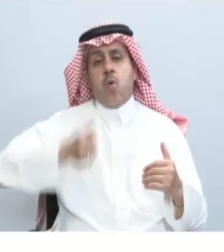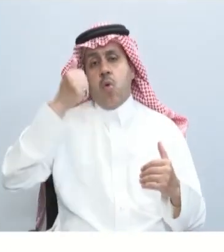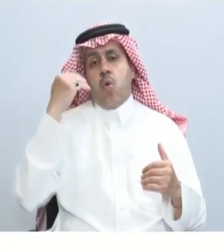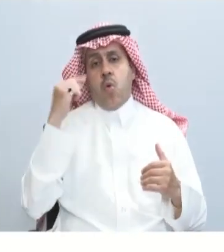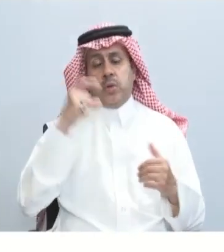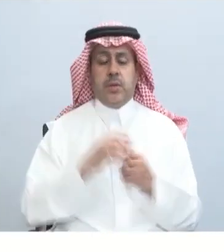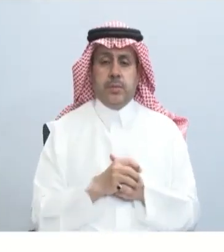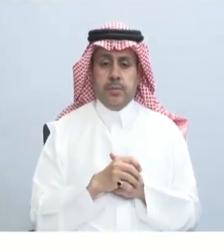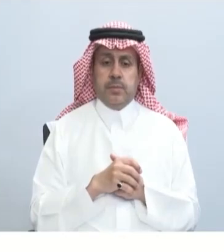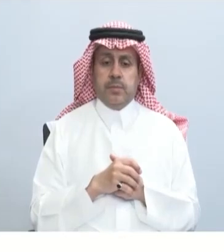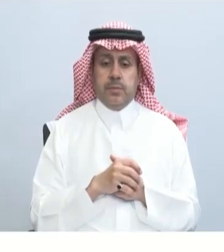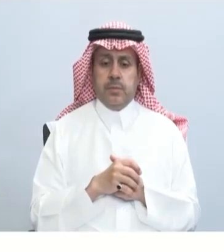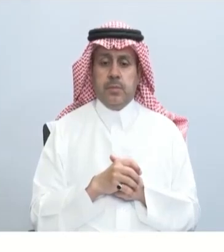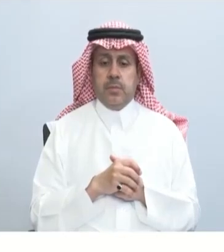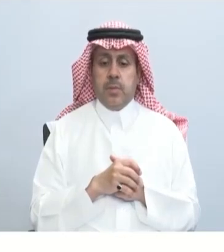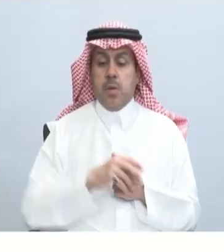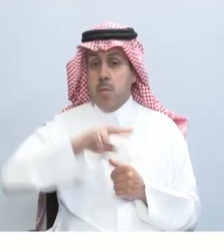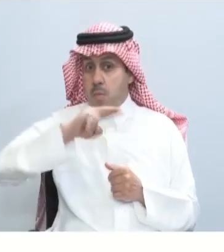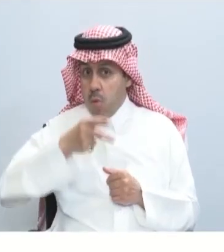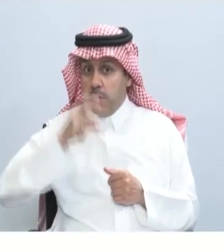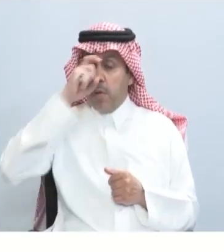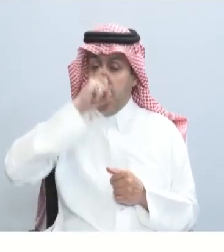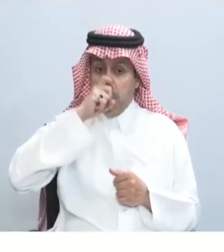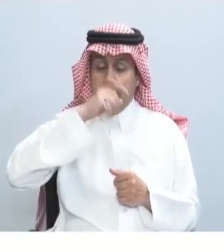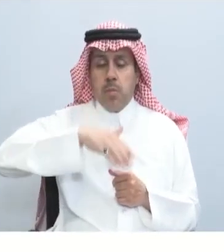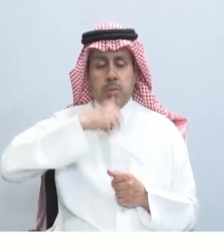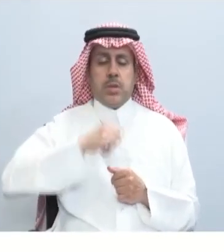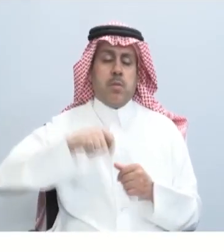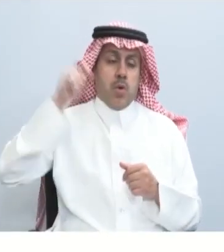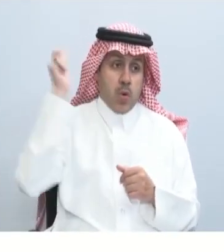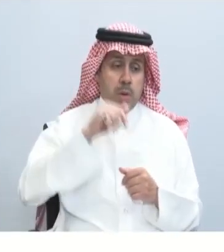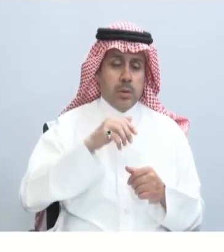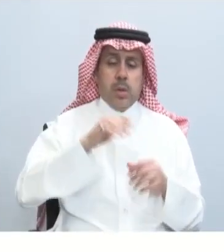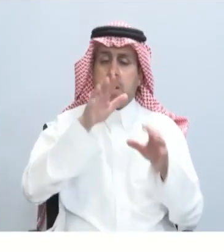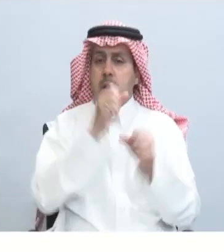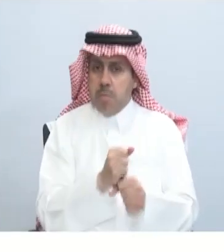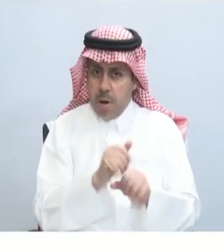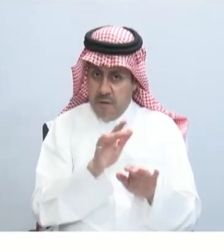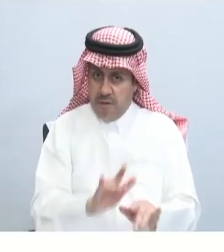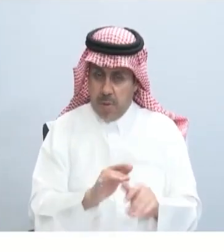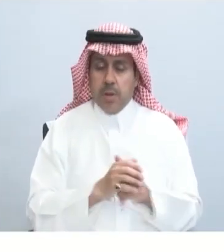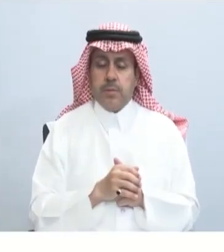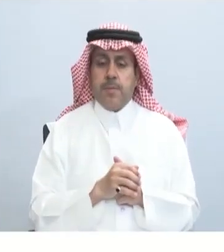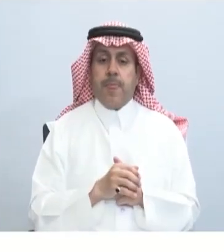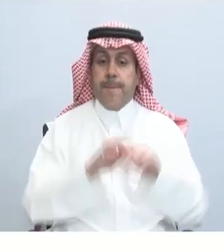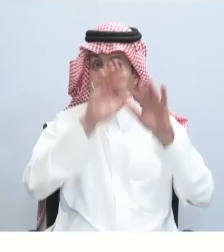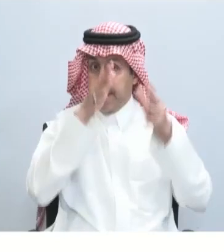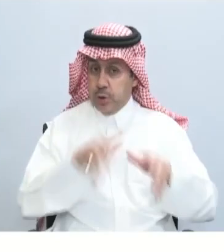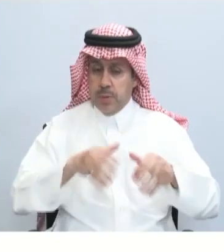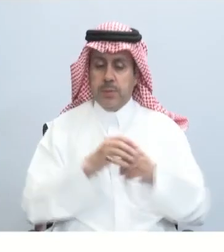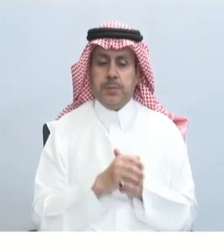احد احسنتم مخالفه الرماه امر النبي صلى الله عليه وسلم بالبقاء في اماكنهم في اعلى جبل